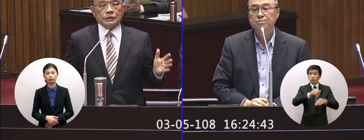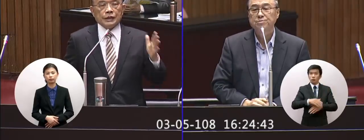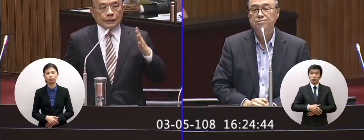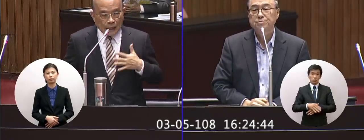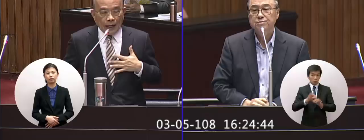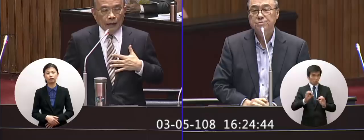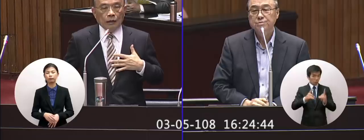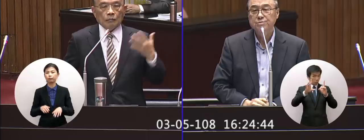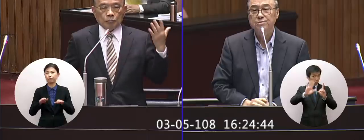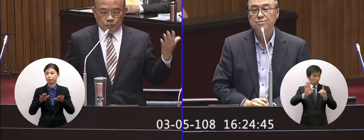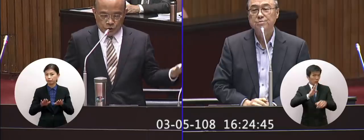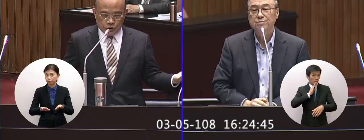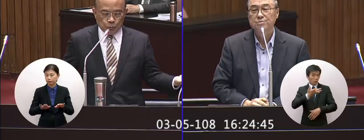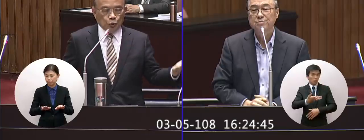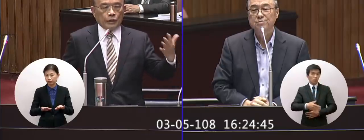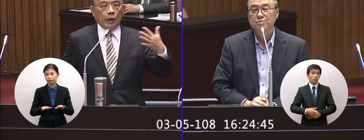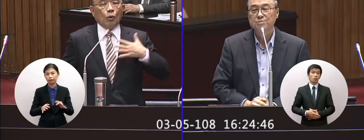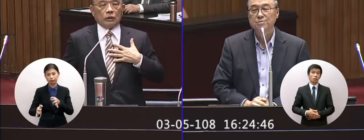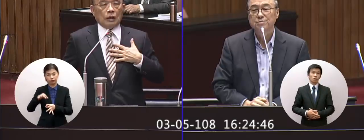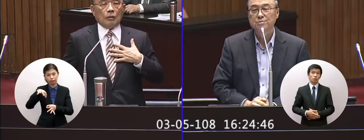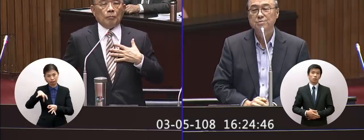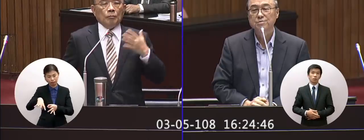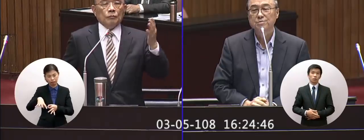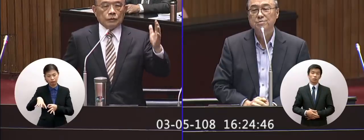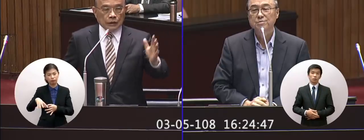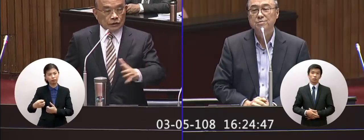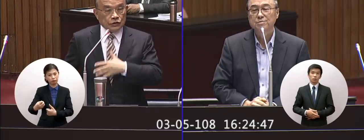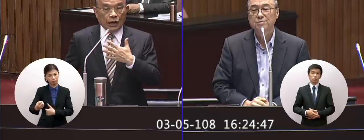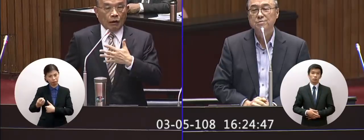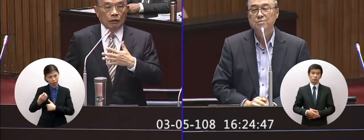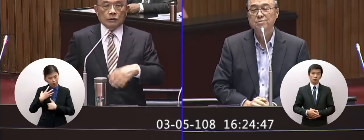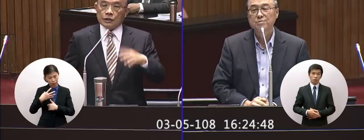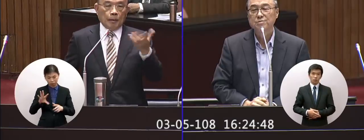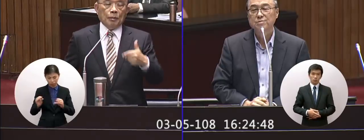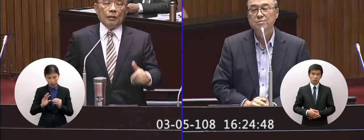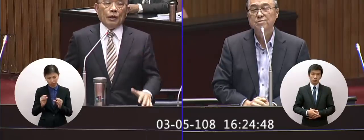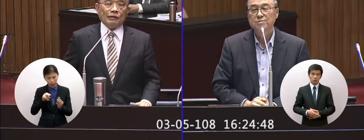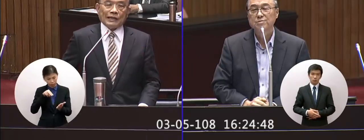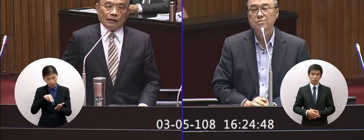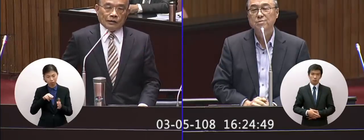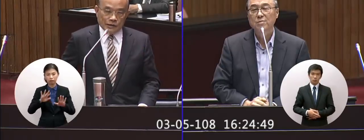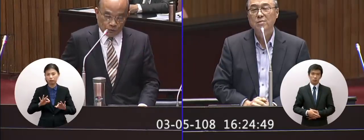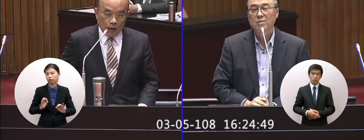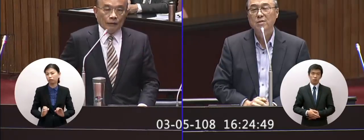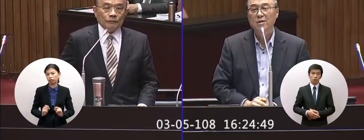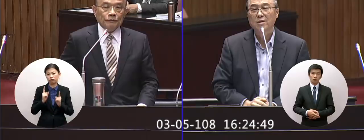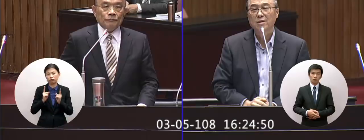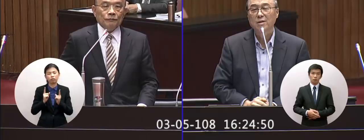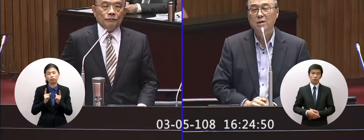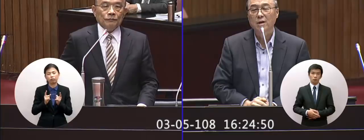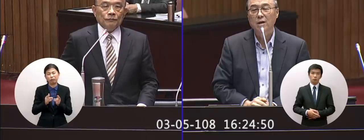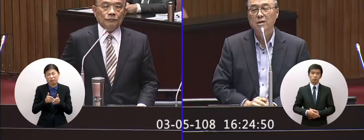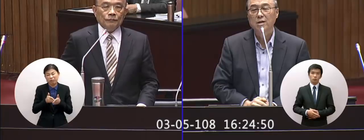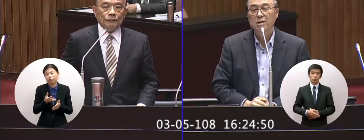就现在经济部给我的整个资料，现在并没有要涨的情况。